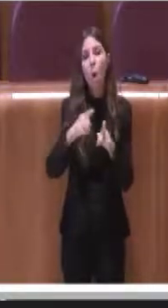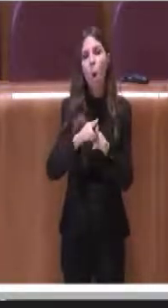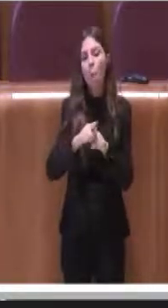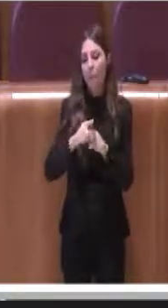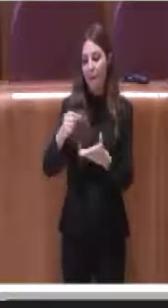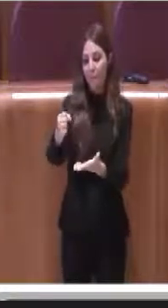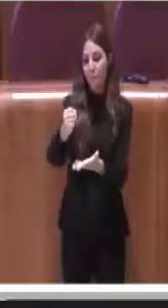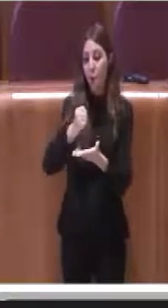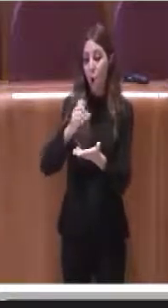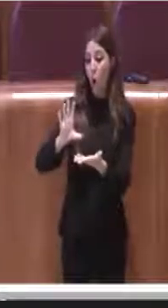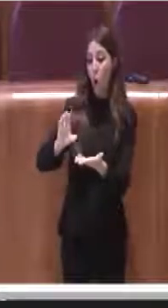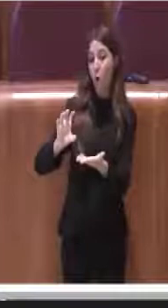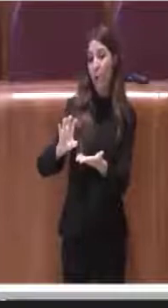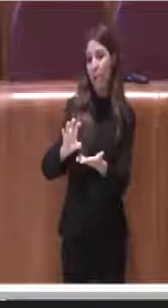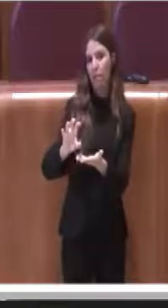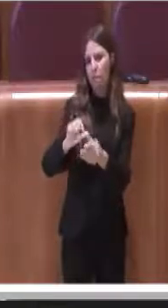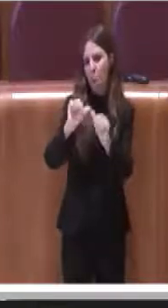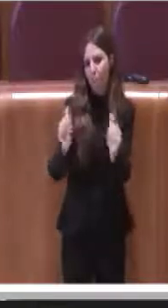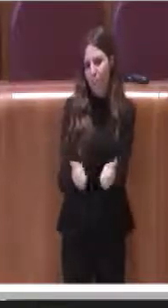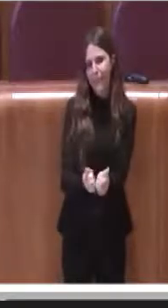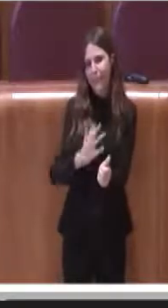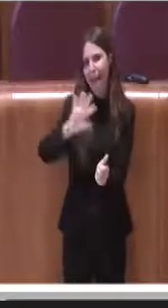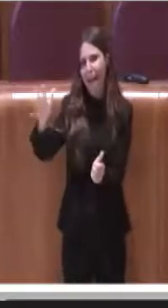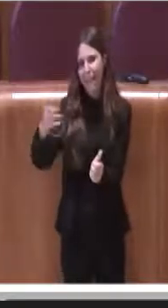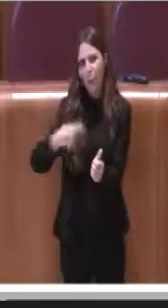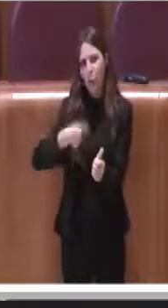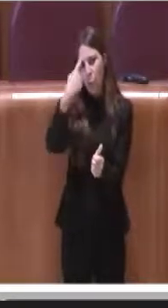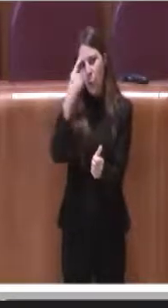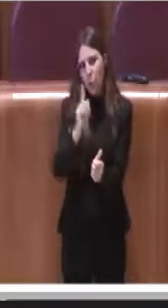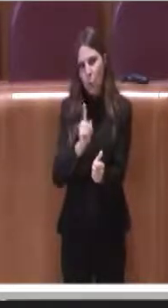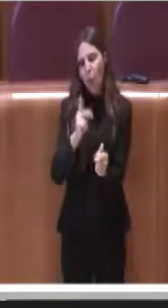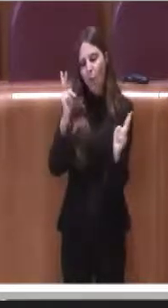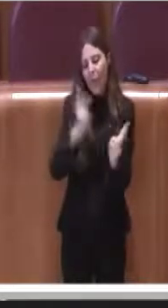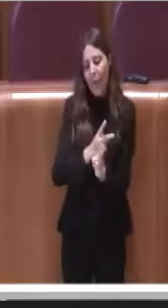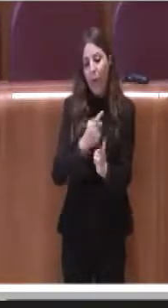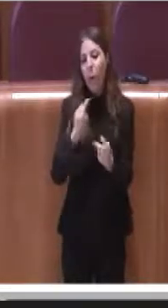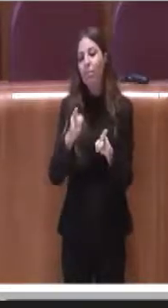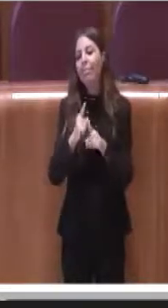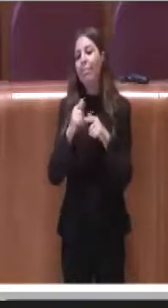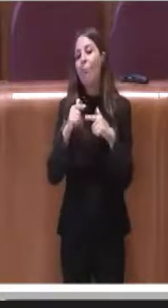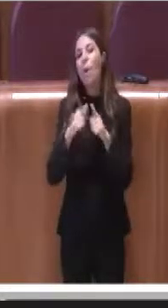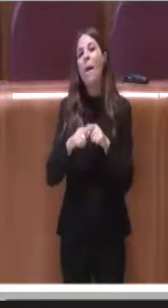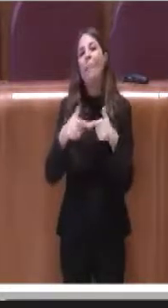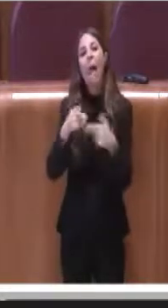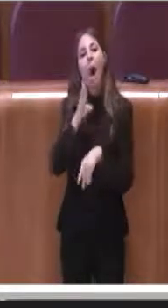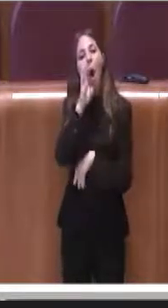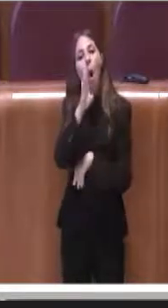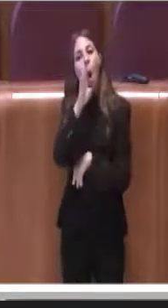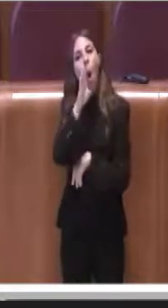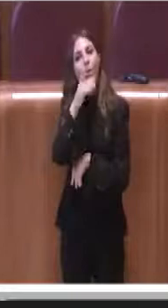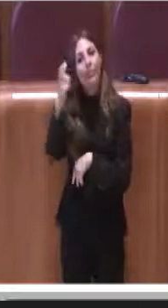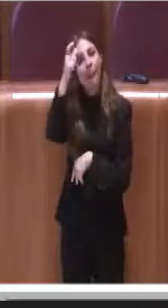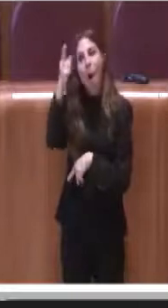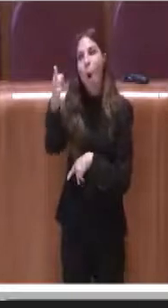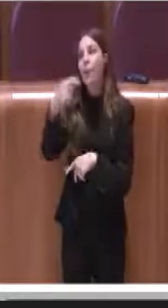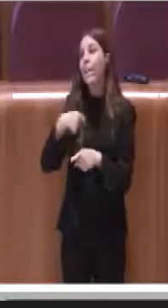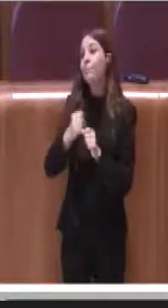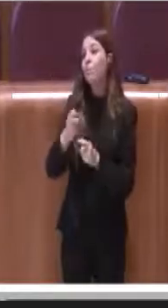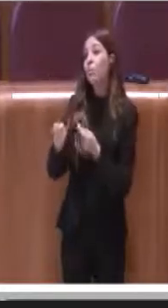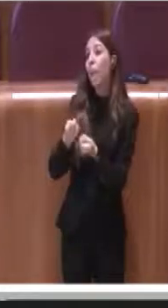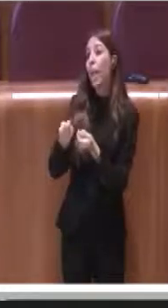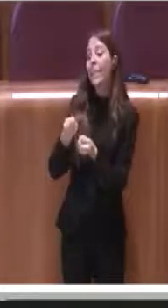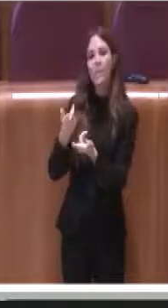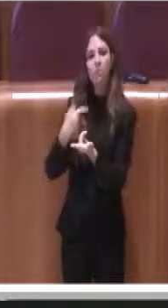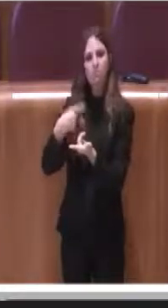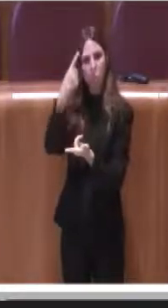quei fondi in altri modi. Io non sono nessuno per poter suggerire al governo di fare delle manovre, però un